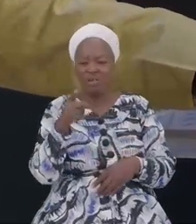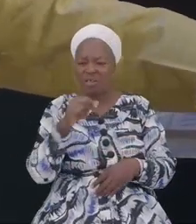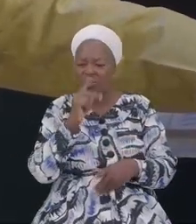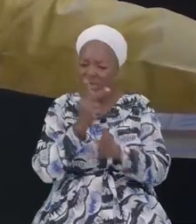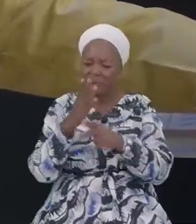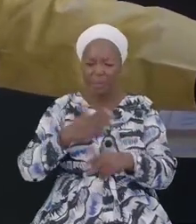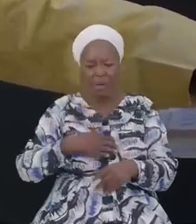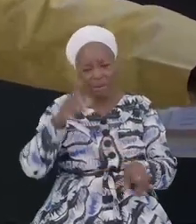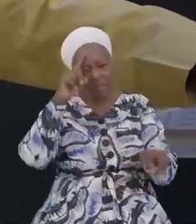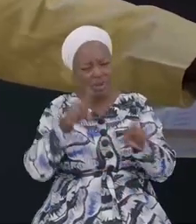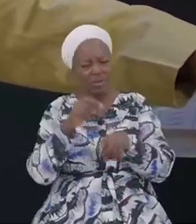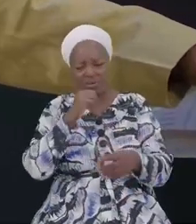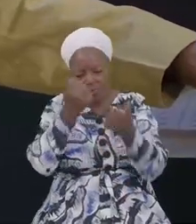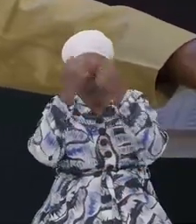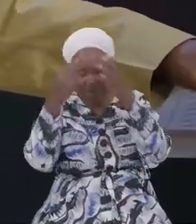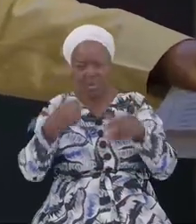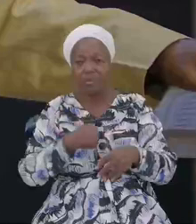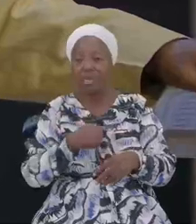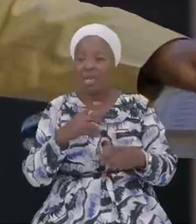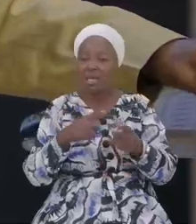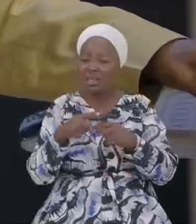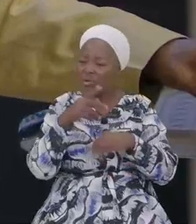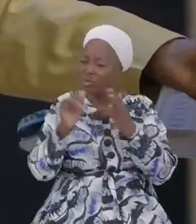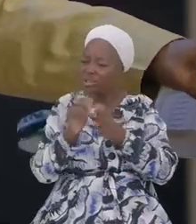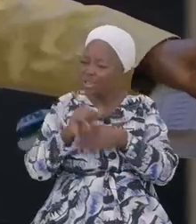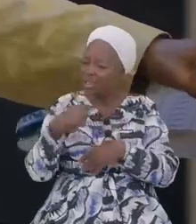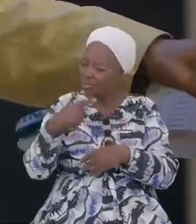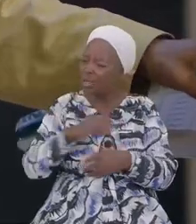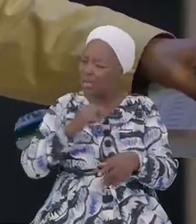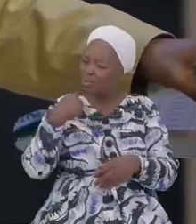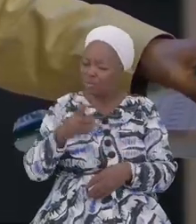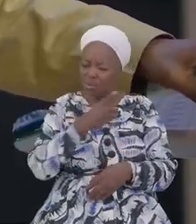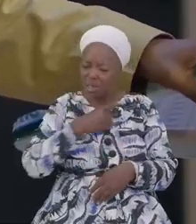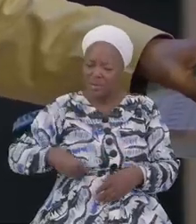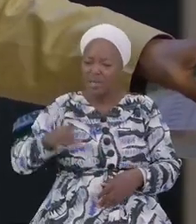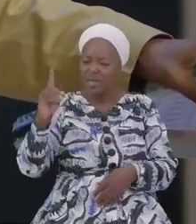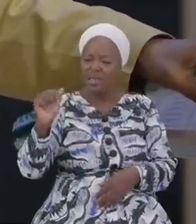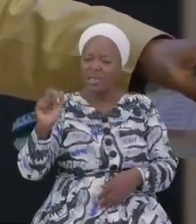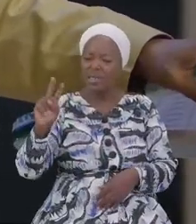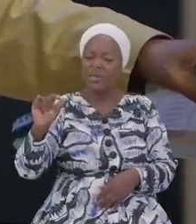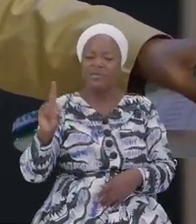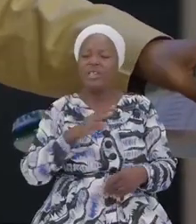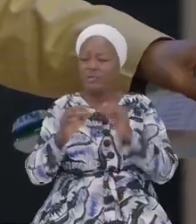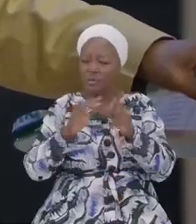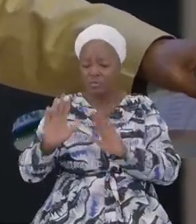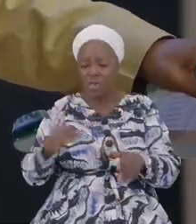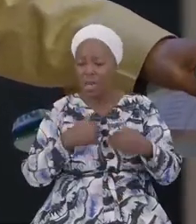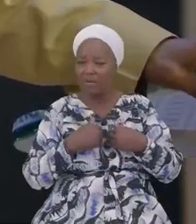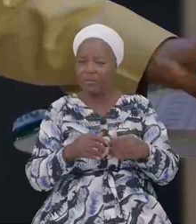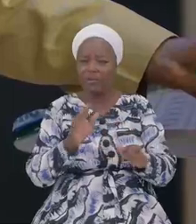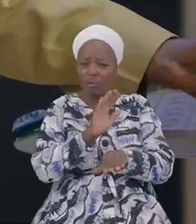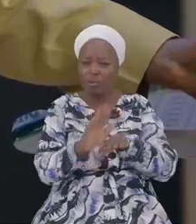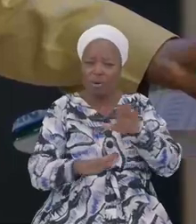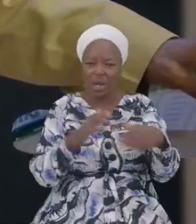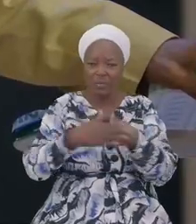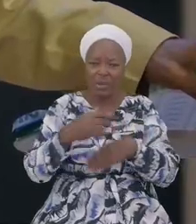Hein? Voici ce que j'ai dit que je ferai. Je l'ai dit à David, que si tes enfants vont marcher selon mes pas, je